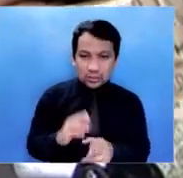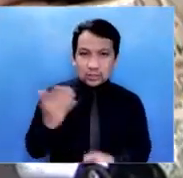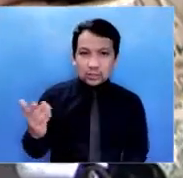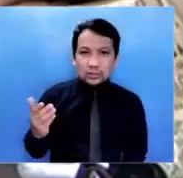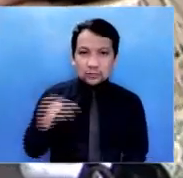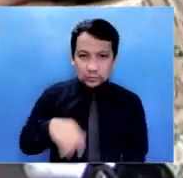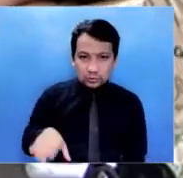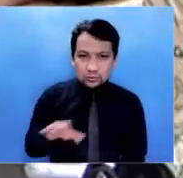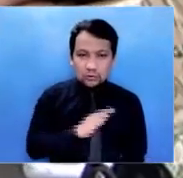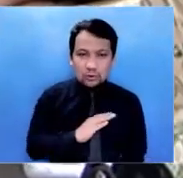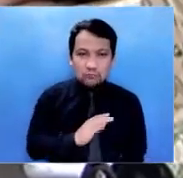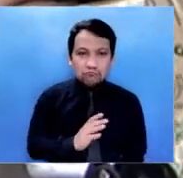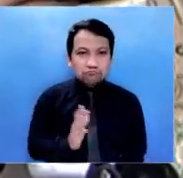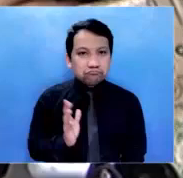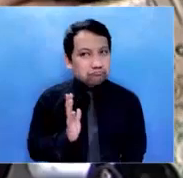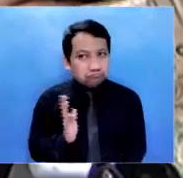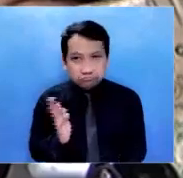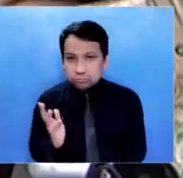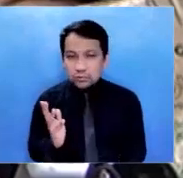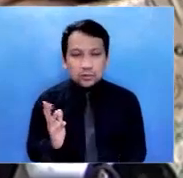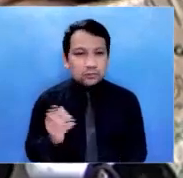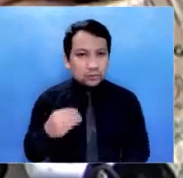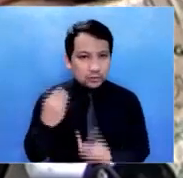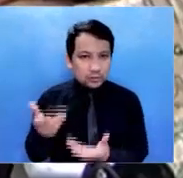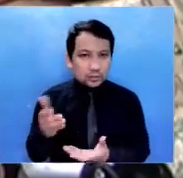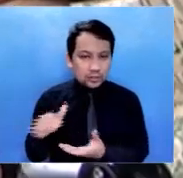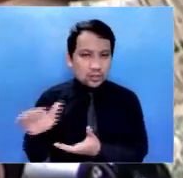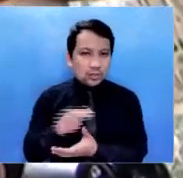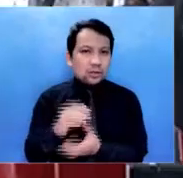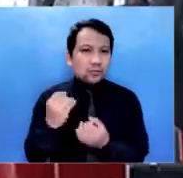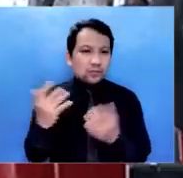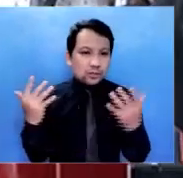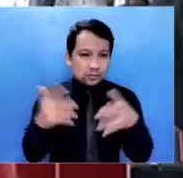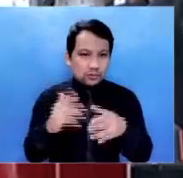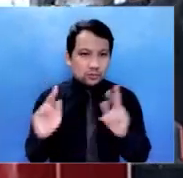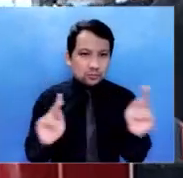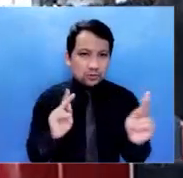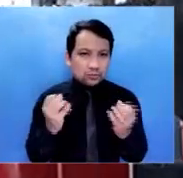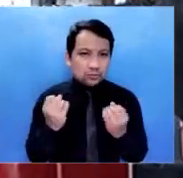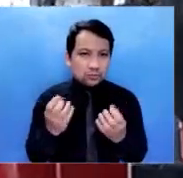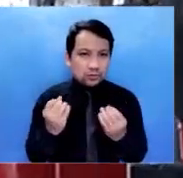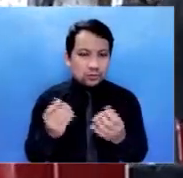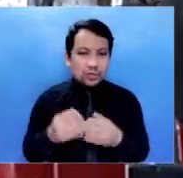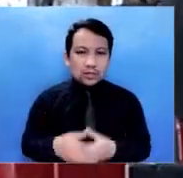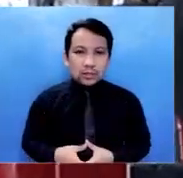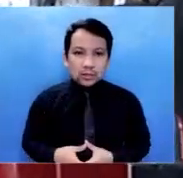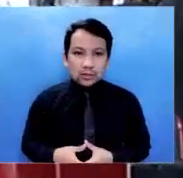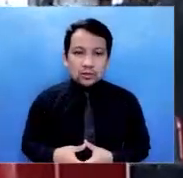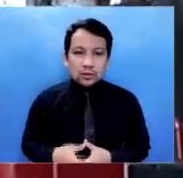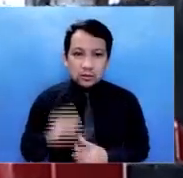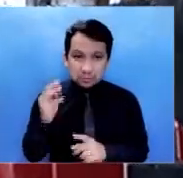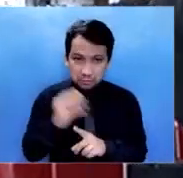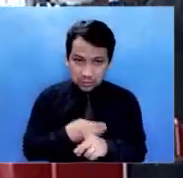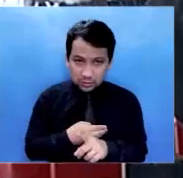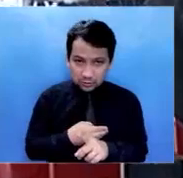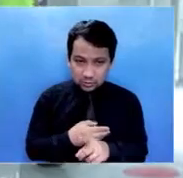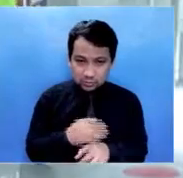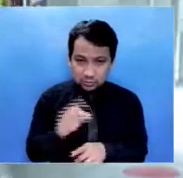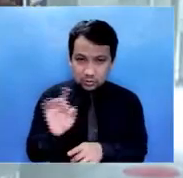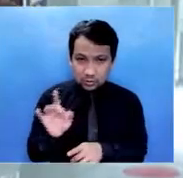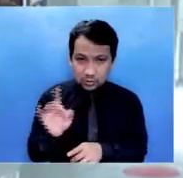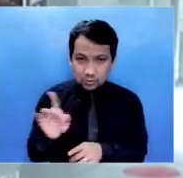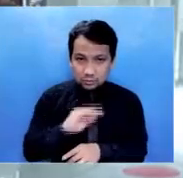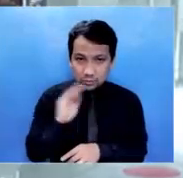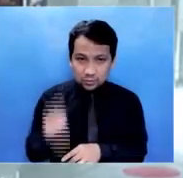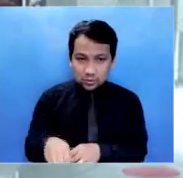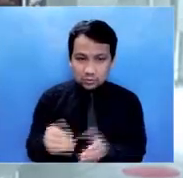Kaya given na yung dami ng tao talaga. Simula Marso, halos 80% na ng